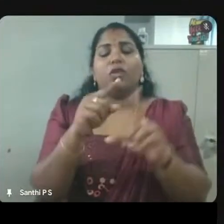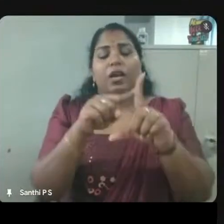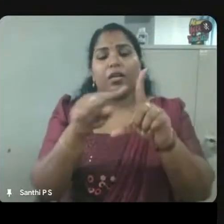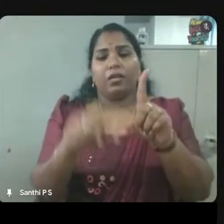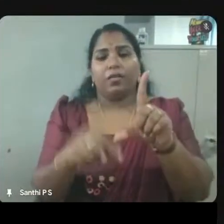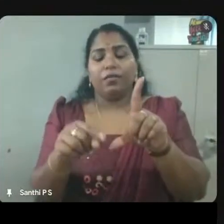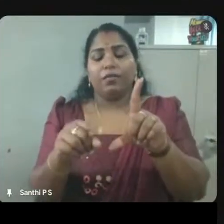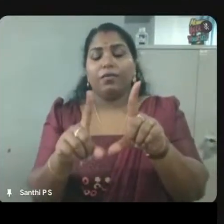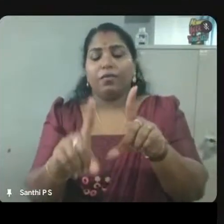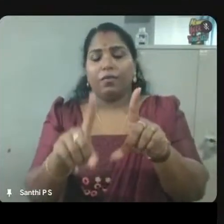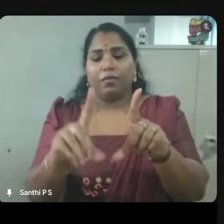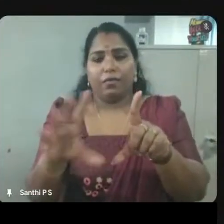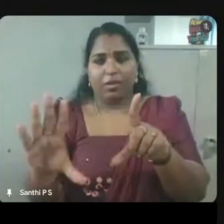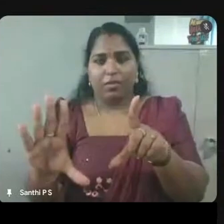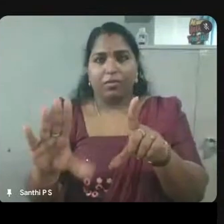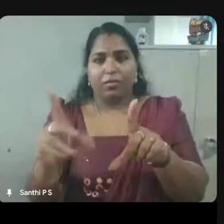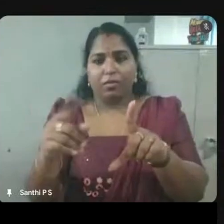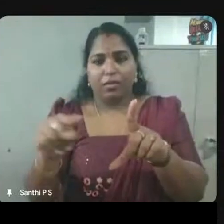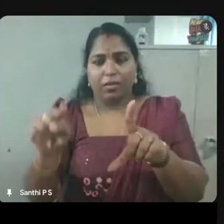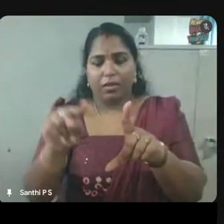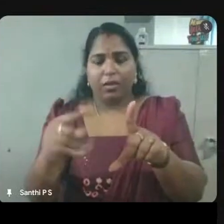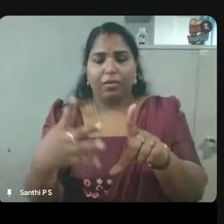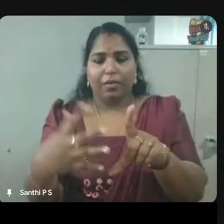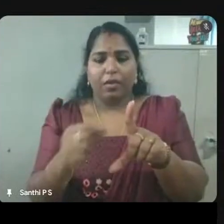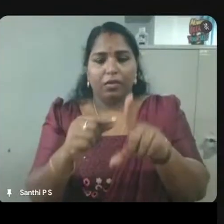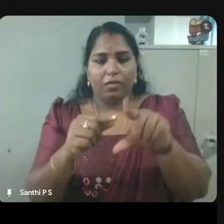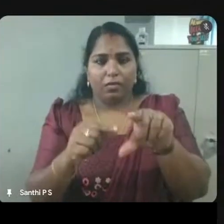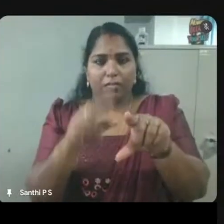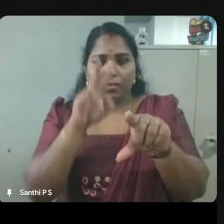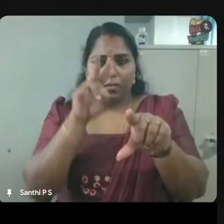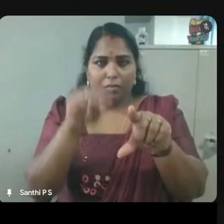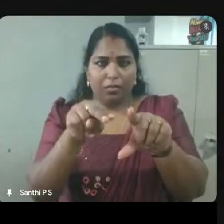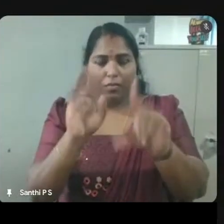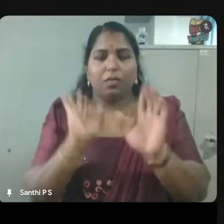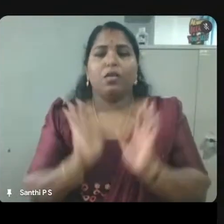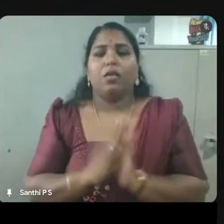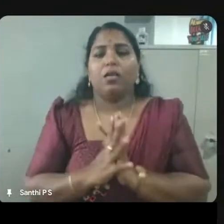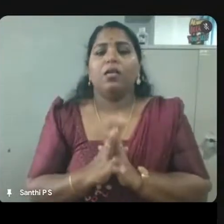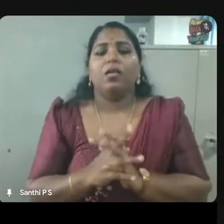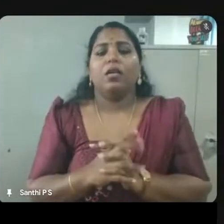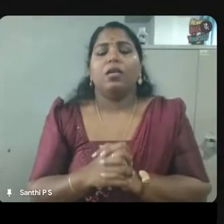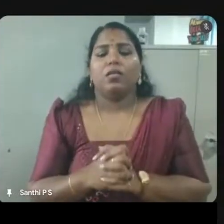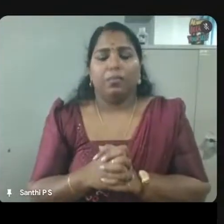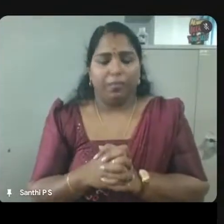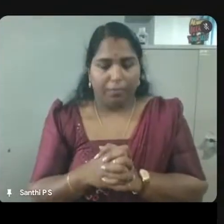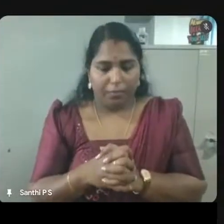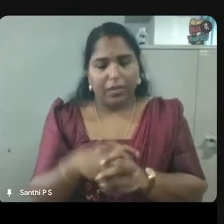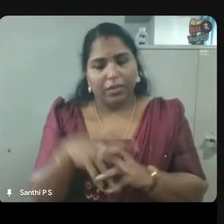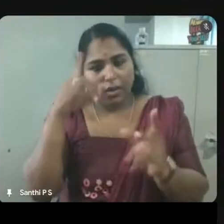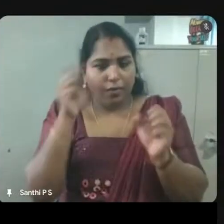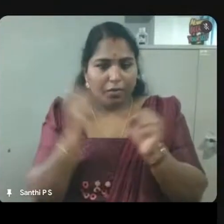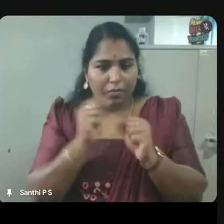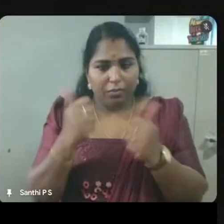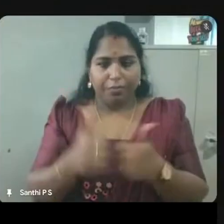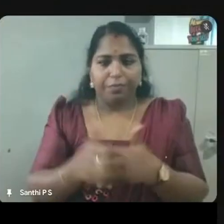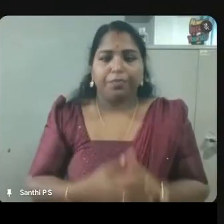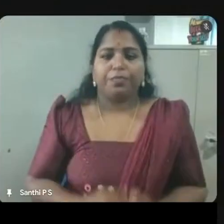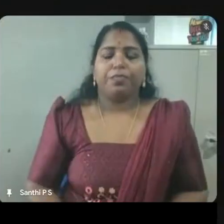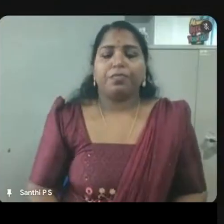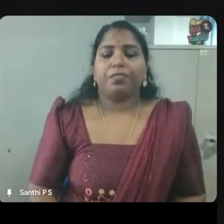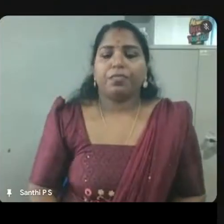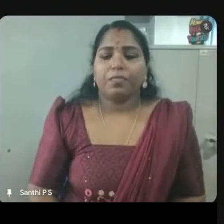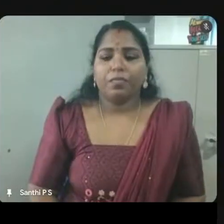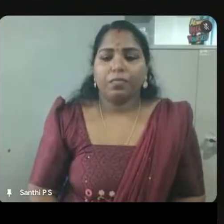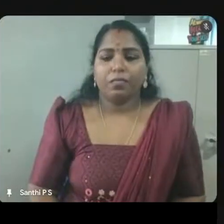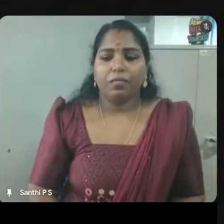അപ്പോൾ ഒരു പൊടിക്ക് നമുക്ക് താഴോട്ടാണ് നമ്മൾ നോക്കേണ്ടത് കമ്പ്യൂട്ടർ നോക്കുമ്പോൾ. അതാണ് നമ്മുടെ കണ്ണിന് ഏറ്റവും കംഫർട്ടബിൾ ആയിട്ടുള്ള പൊസിഷൻ. ഇതെല്ലാം നമ്മളൊന്ന് ജസ്റ്റ് ഓൺലൈൻ